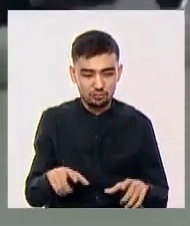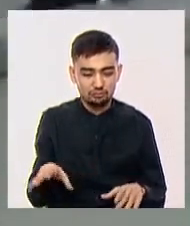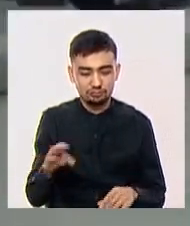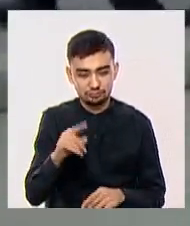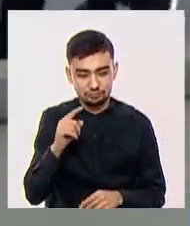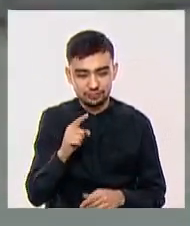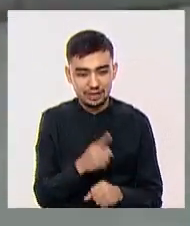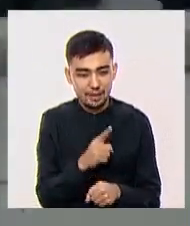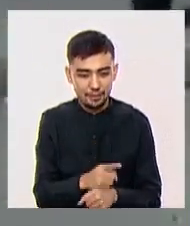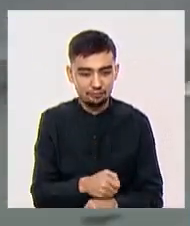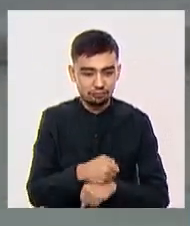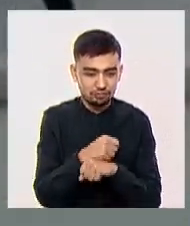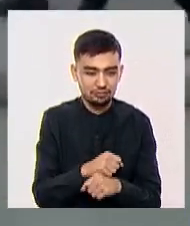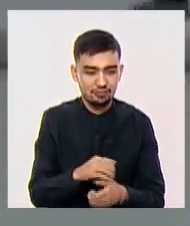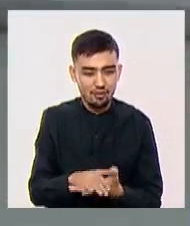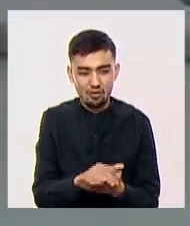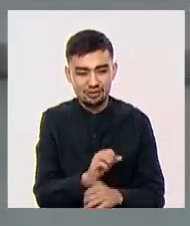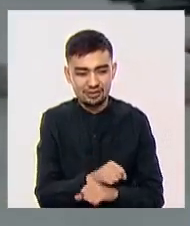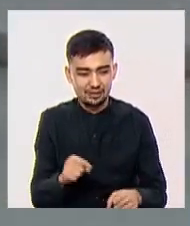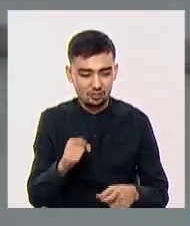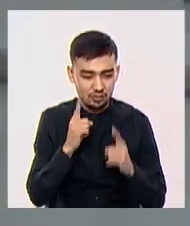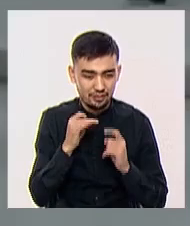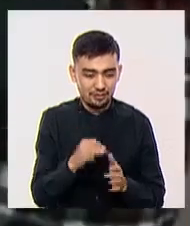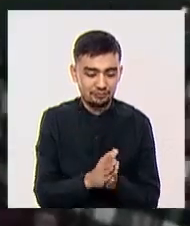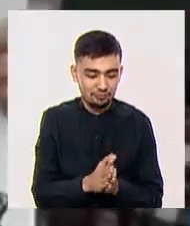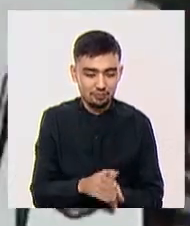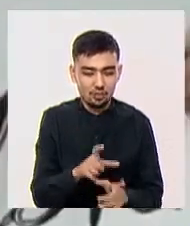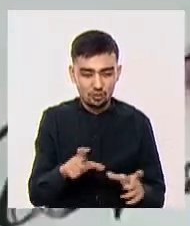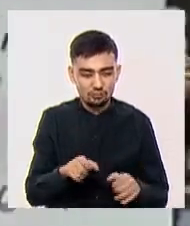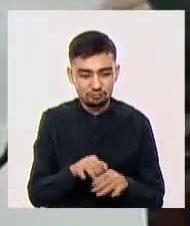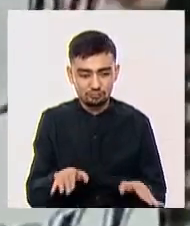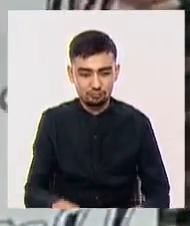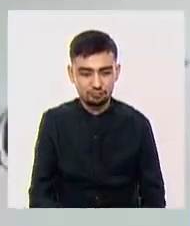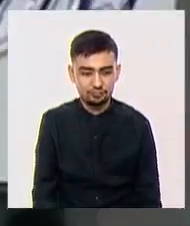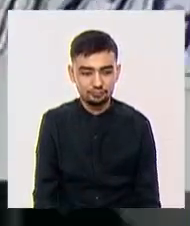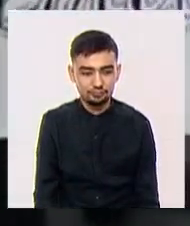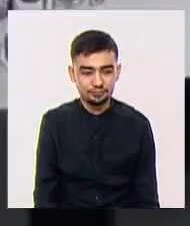напомнить о запрете на несанкционированное собрание и попросить молодежь разойтись.